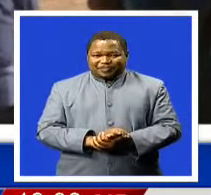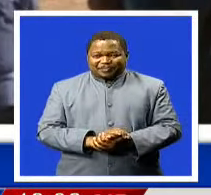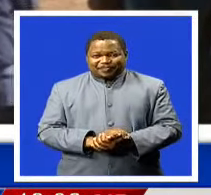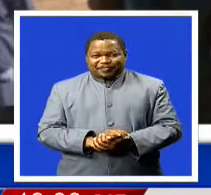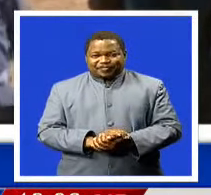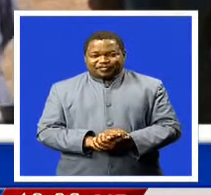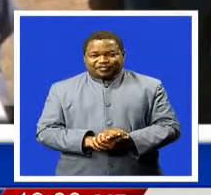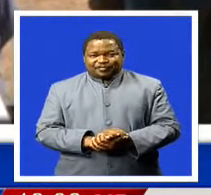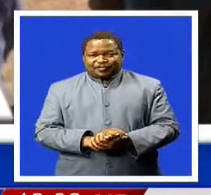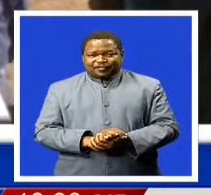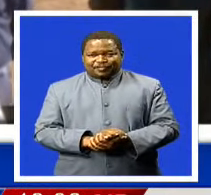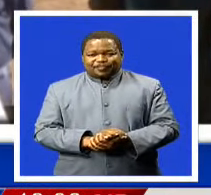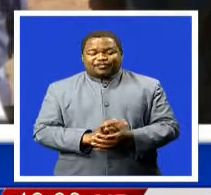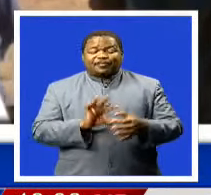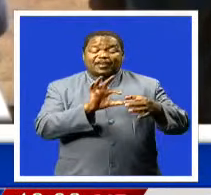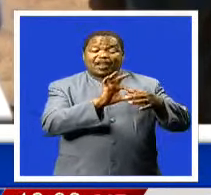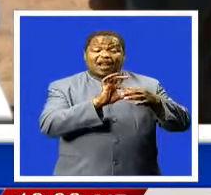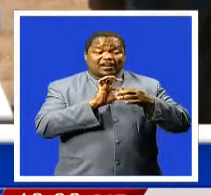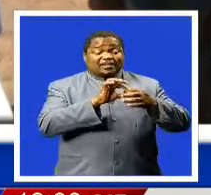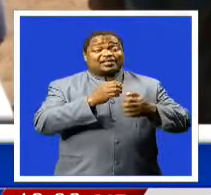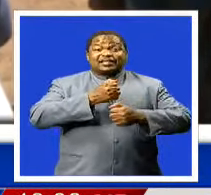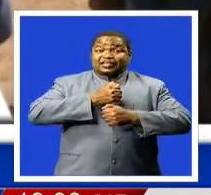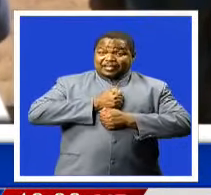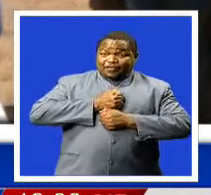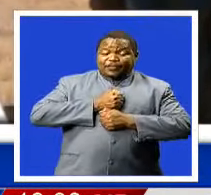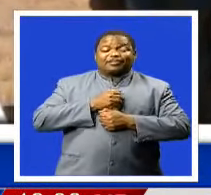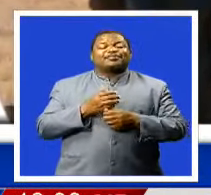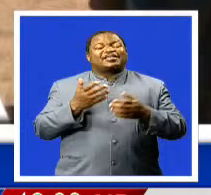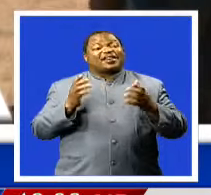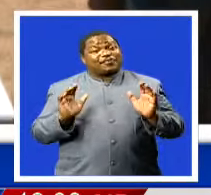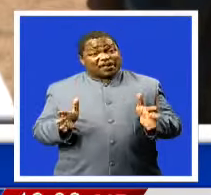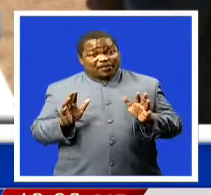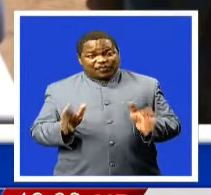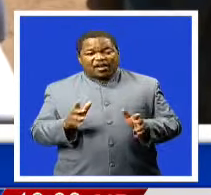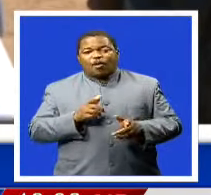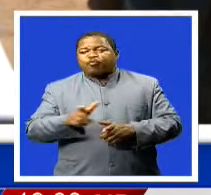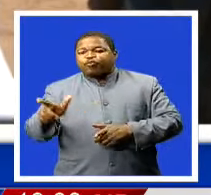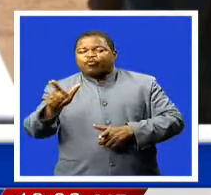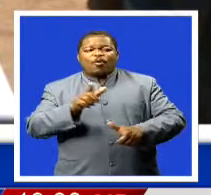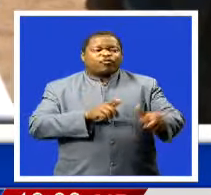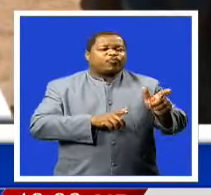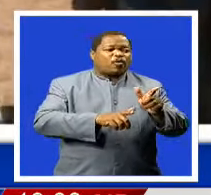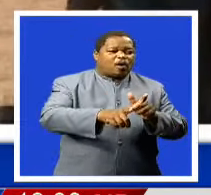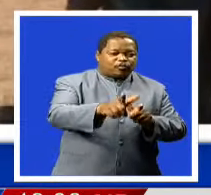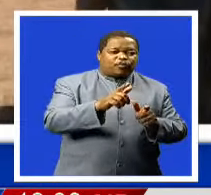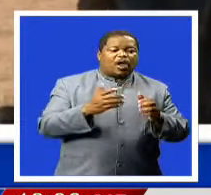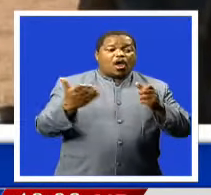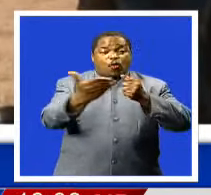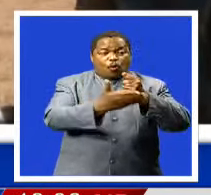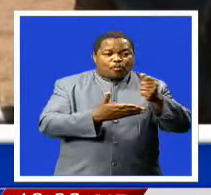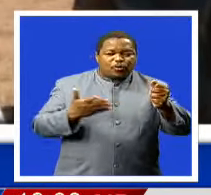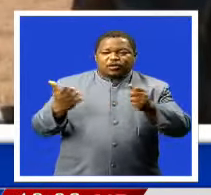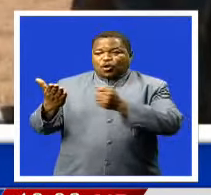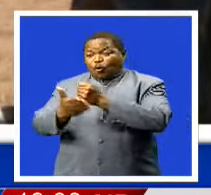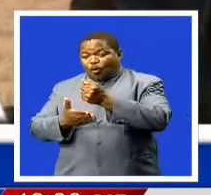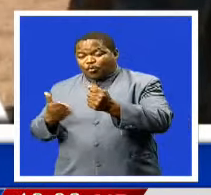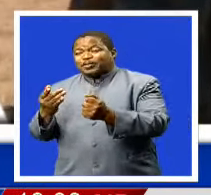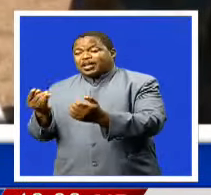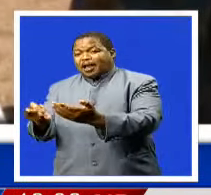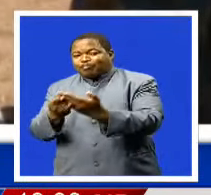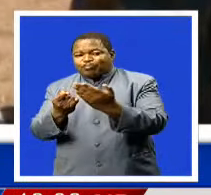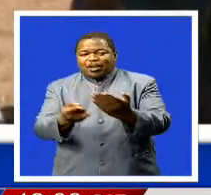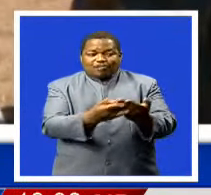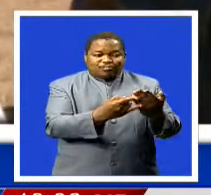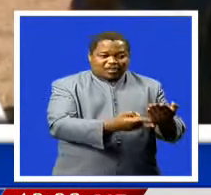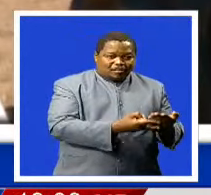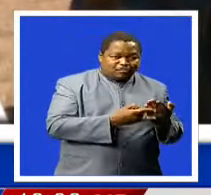te-COVID-19. Sicalo Foundation sesihambe lapha nalapha ngetindzawo letehlukahlukene solo simikisa kona loko kudla lokutawuya